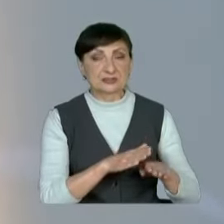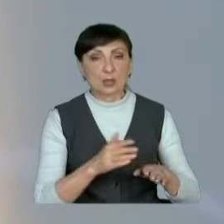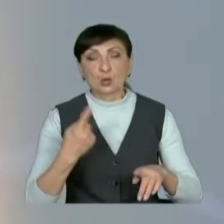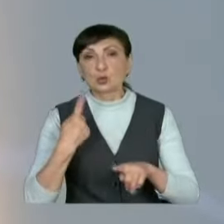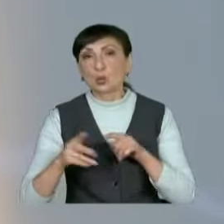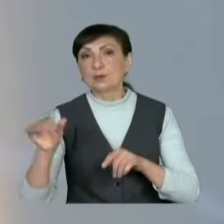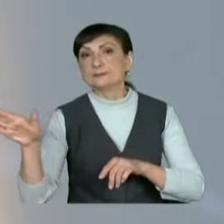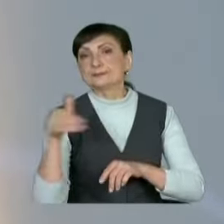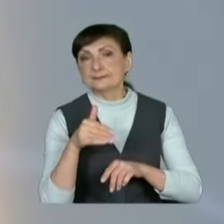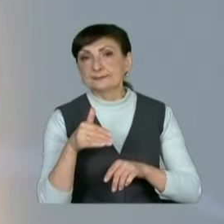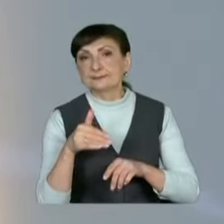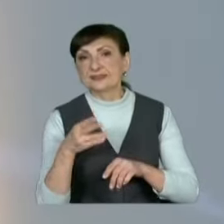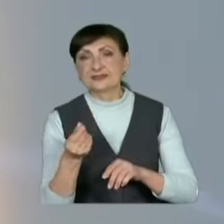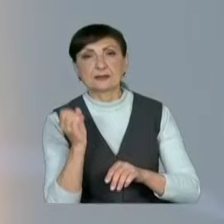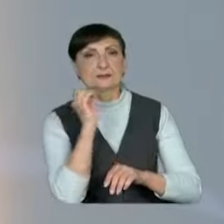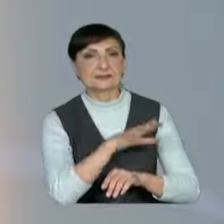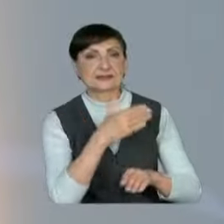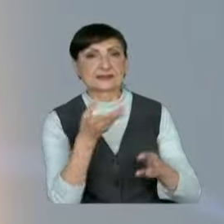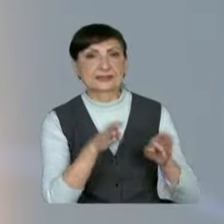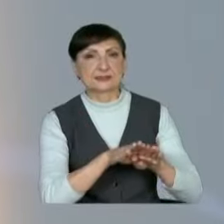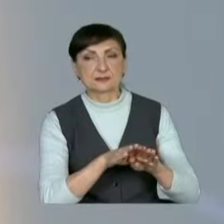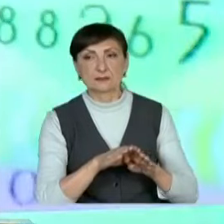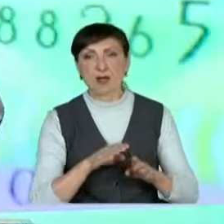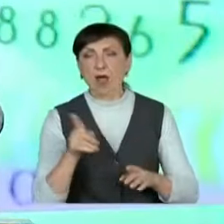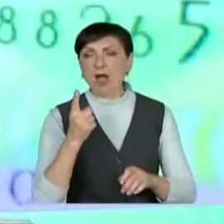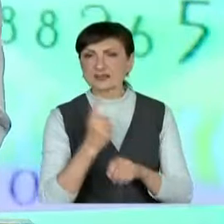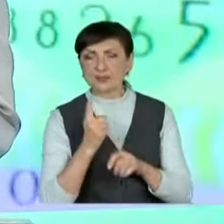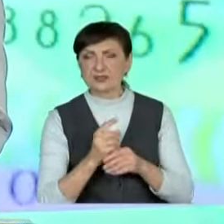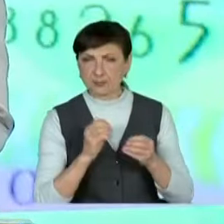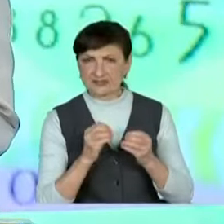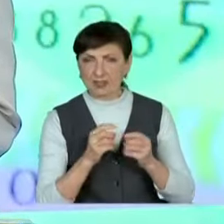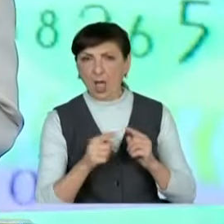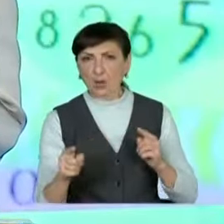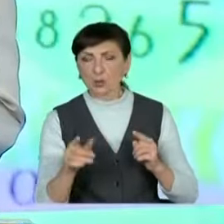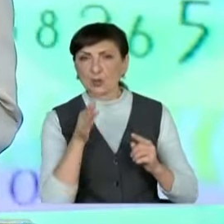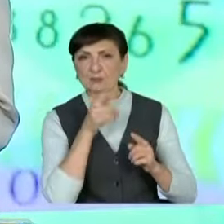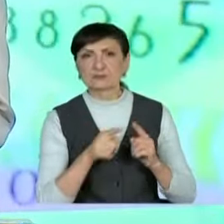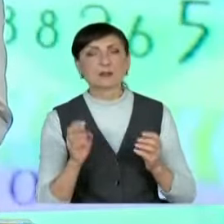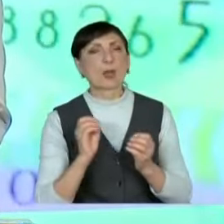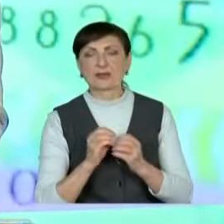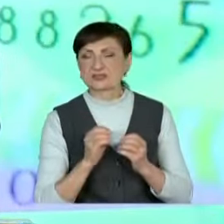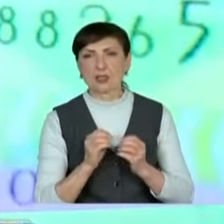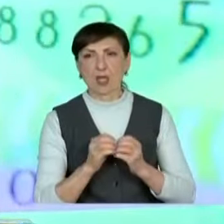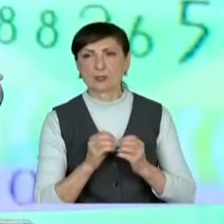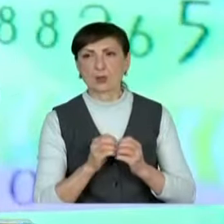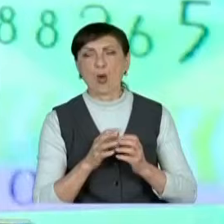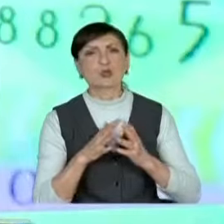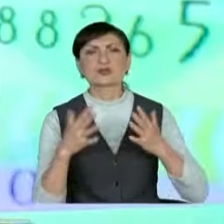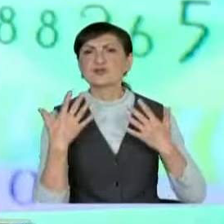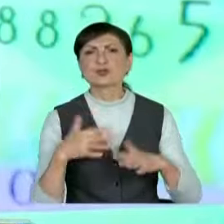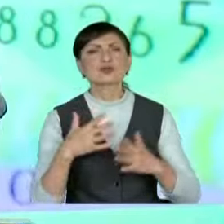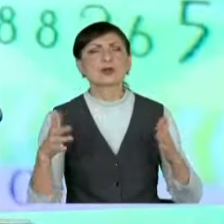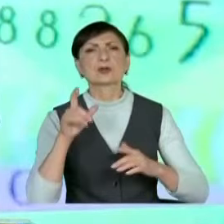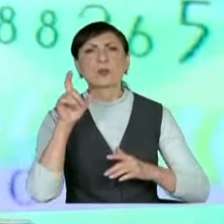другим кредитом. То есть берут кредит, чтобы закрыть. А запретить кредит на постоянной основе или на какой-то период? Запретить на постоянной основе. Уже получается, человек